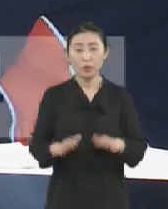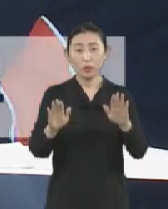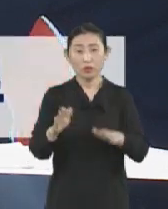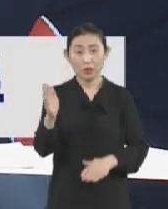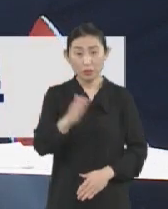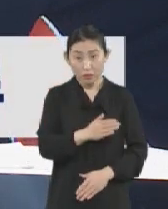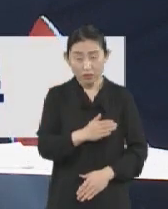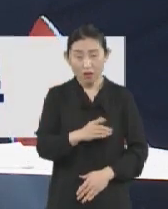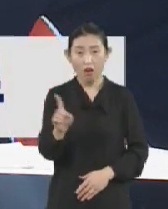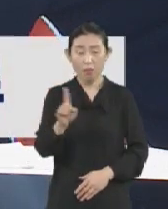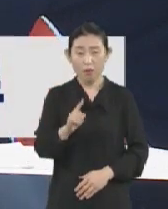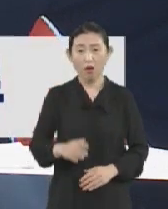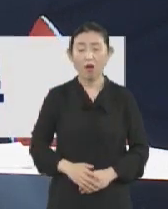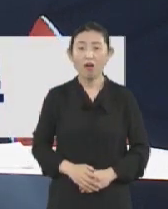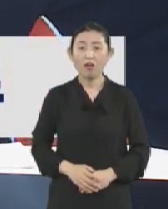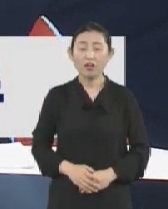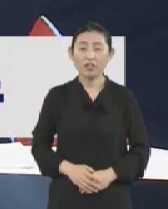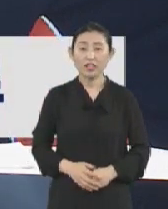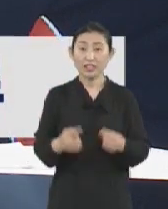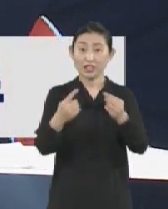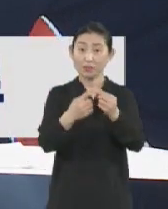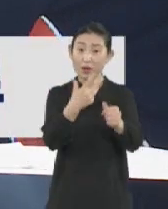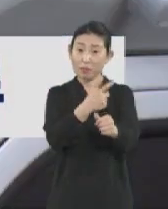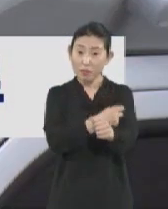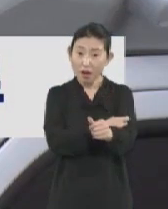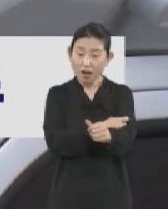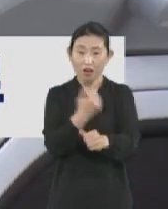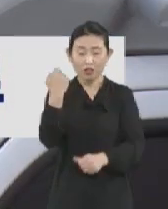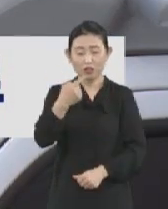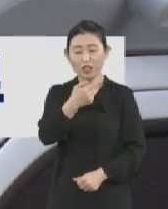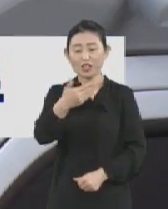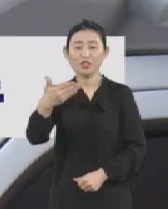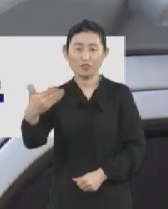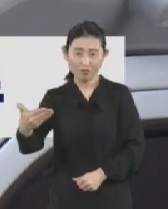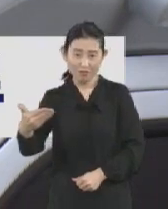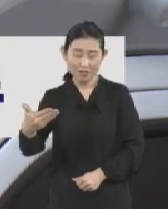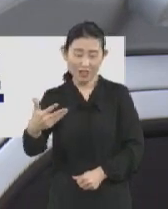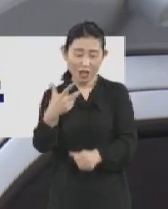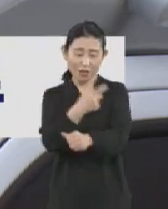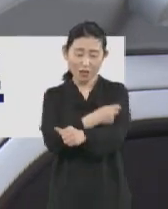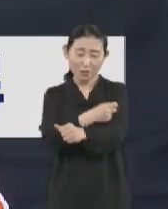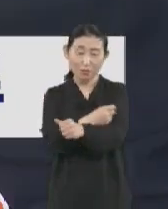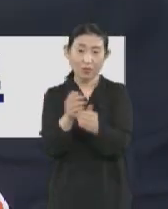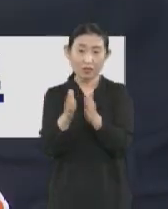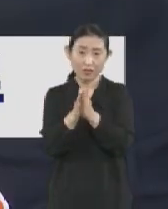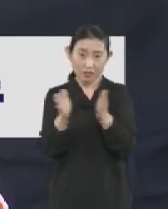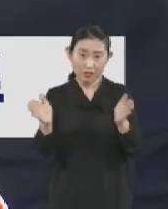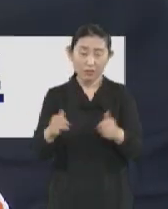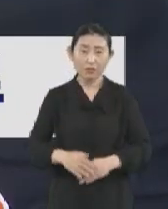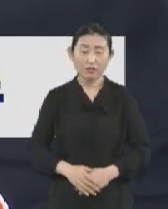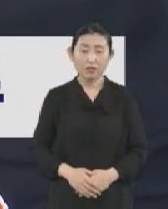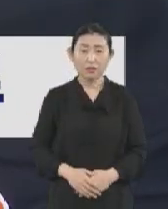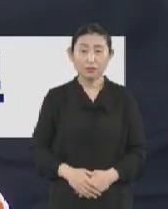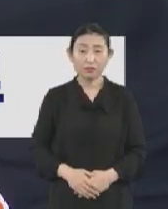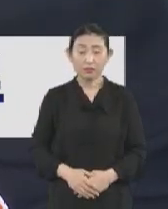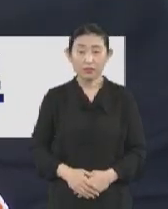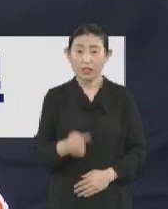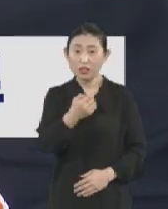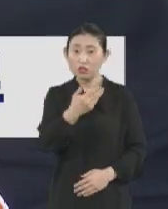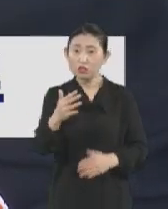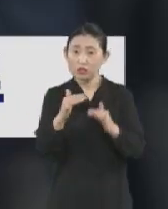오늘 부터 순차적으로 코로나 일고 1차 대응 요원인 119 구급대원 들에 대한 백신 접종이 시작됐습니다